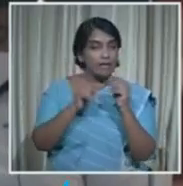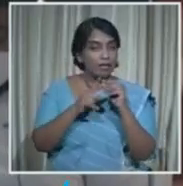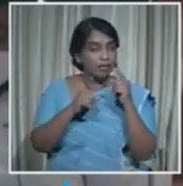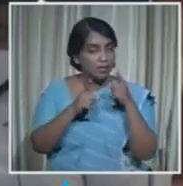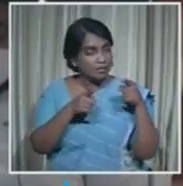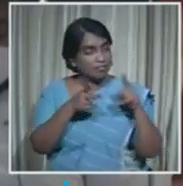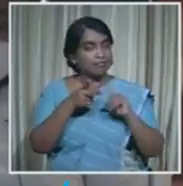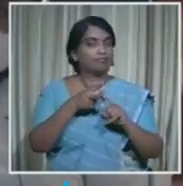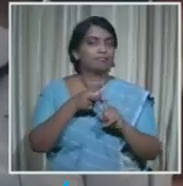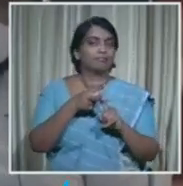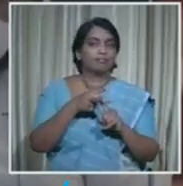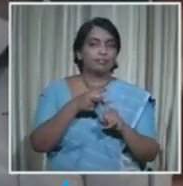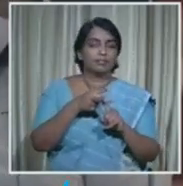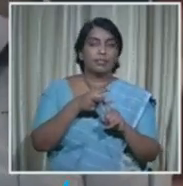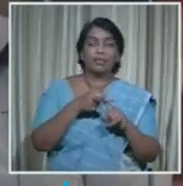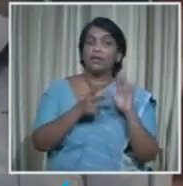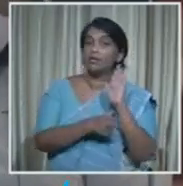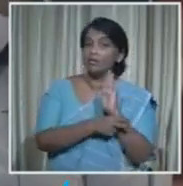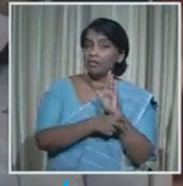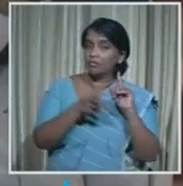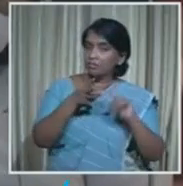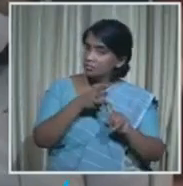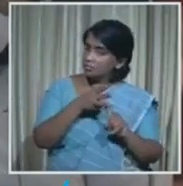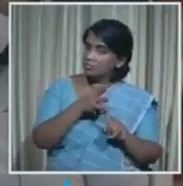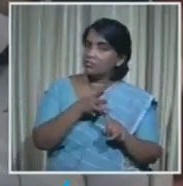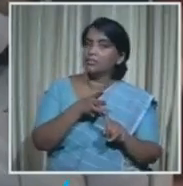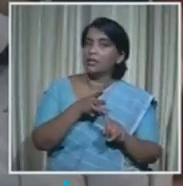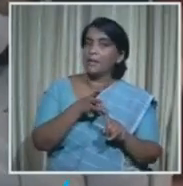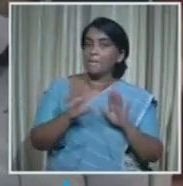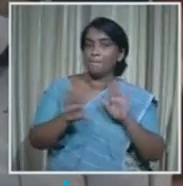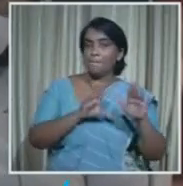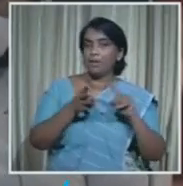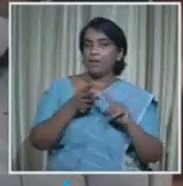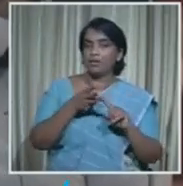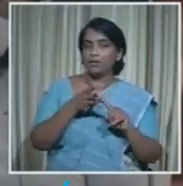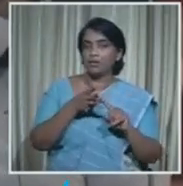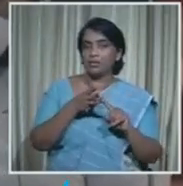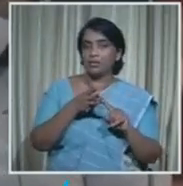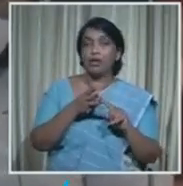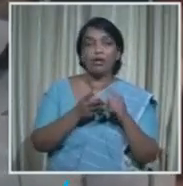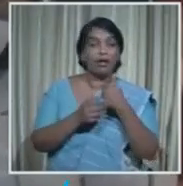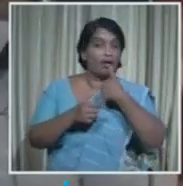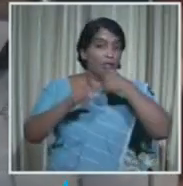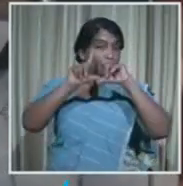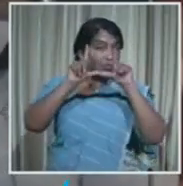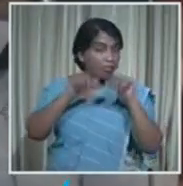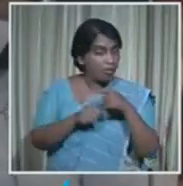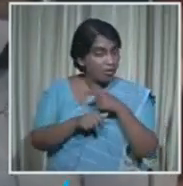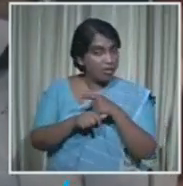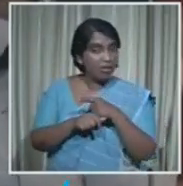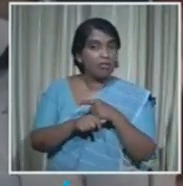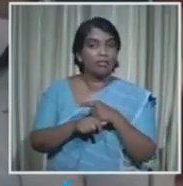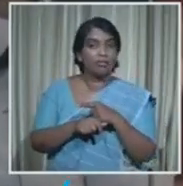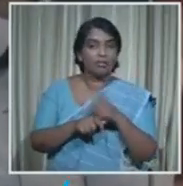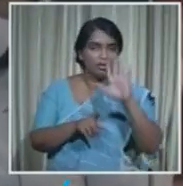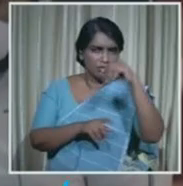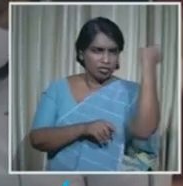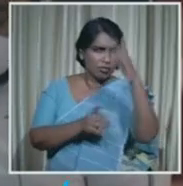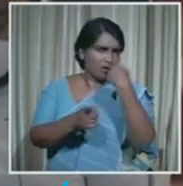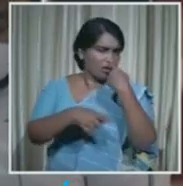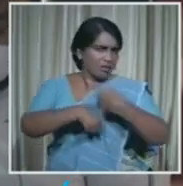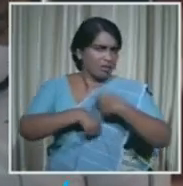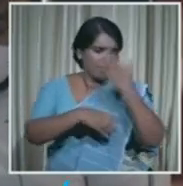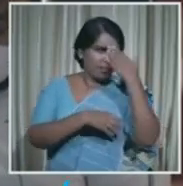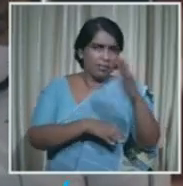agak kianno. Sri Lanka nidas paksa palne agak kianno. Podu jana permuna mata kata awa denna karuna agal